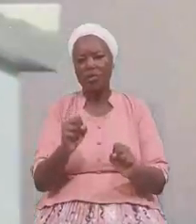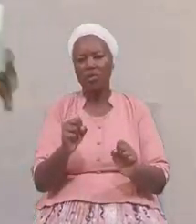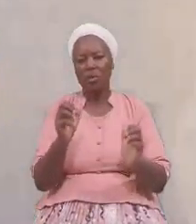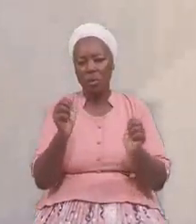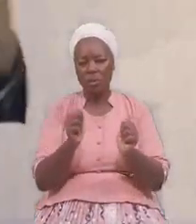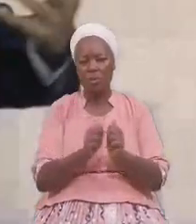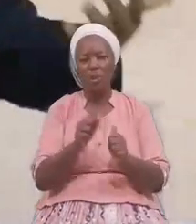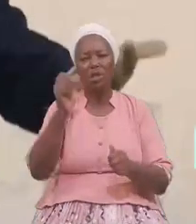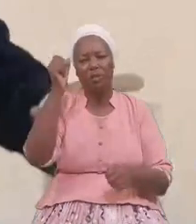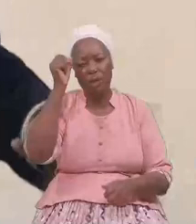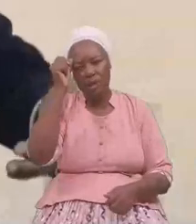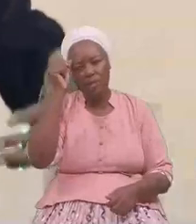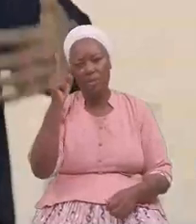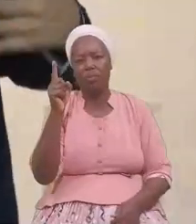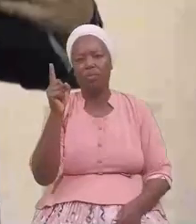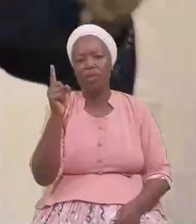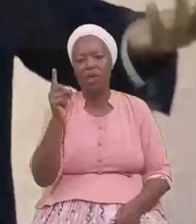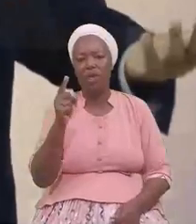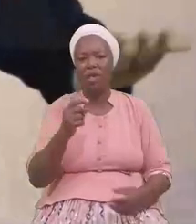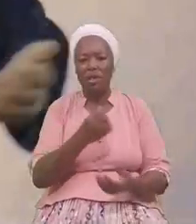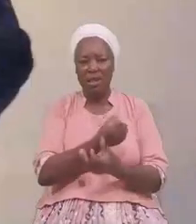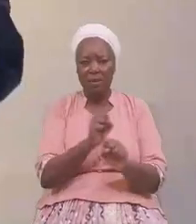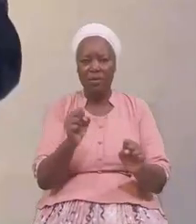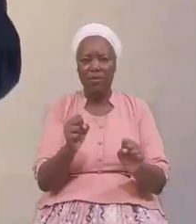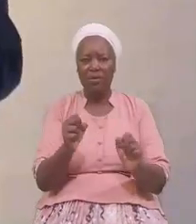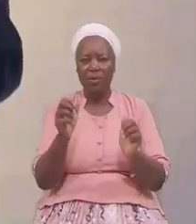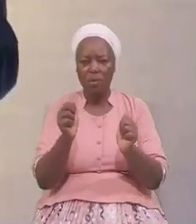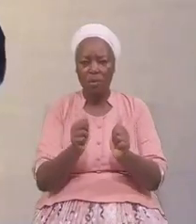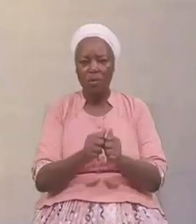perception. Le salut avec la perception.